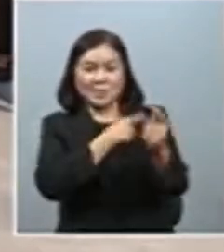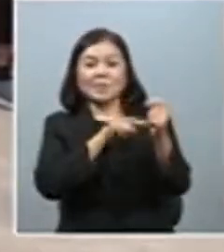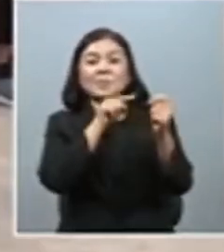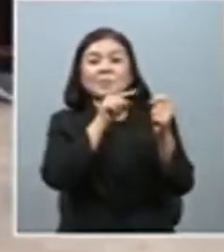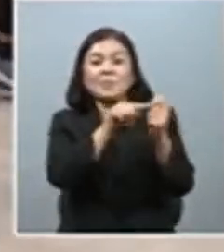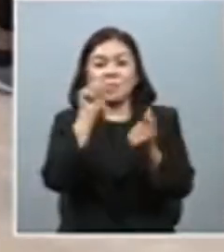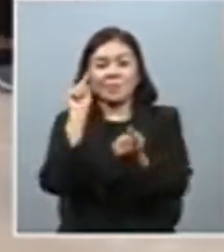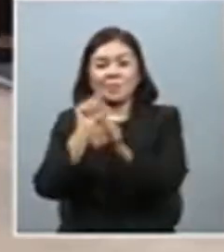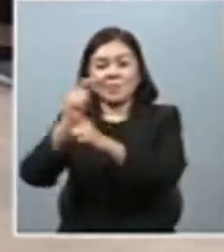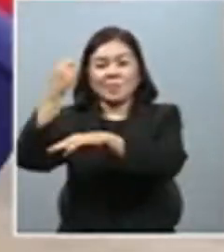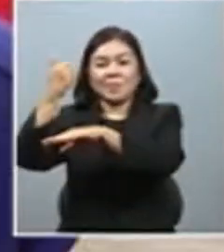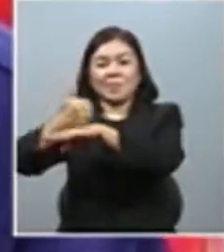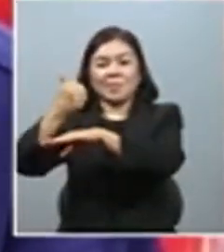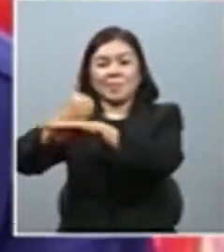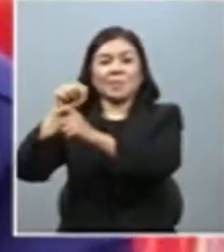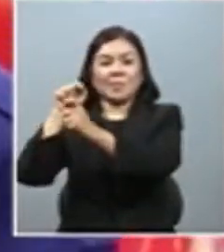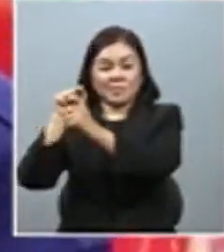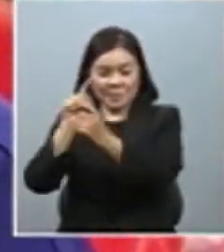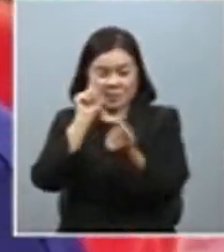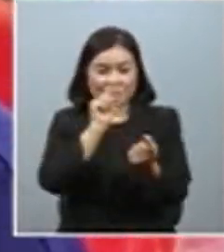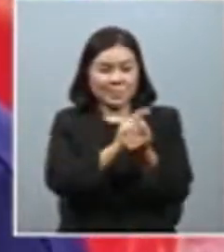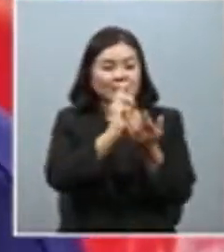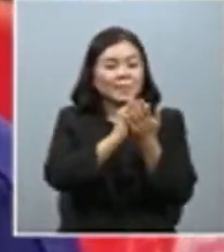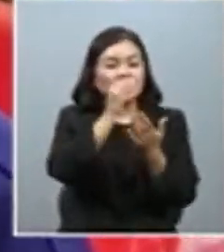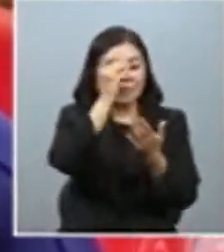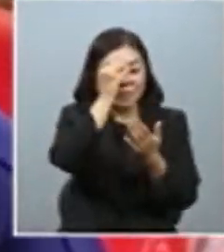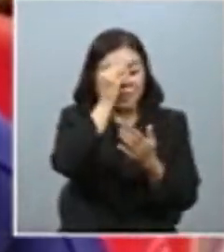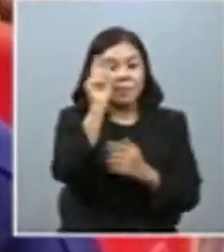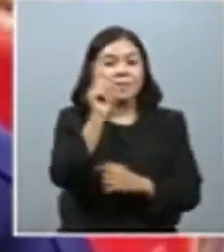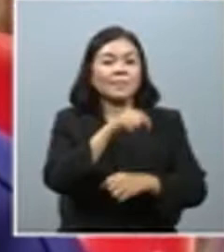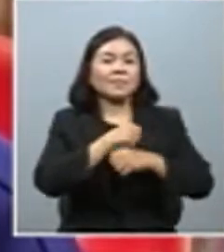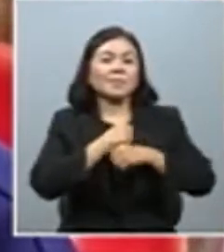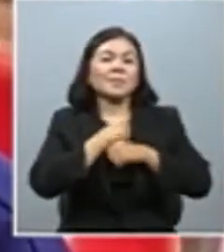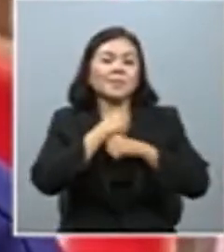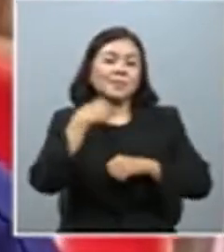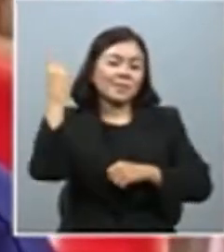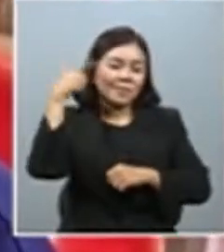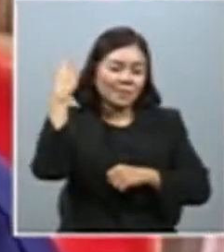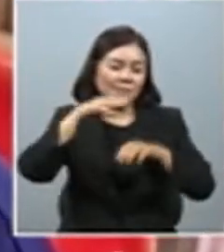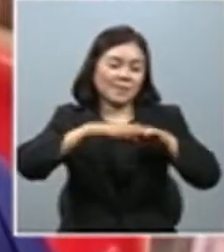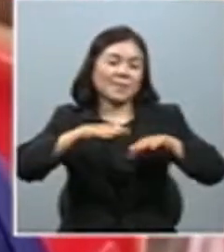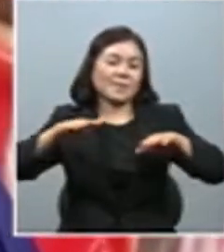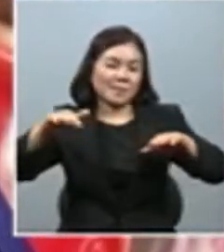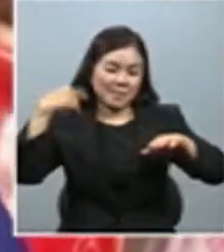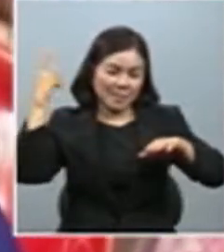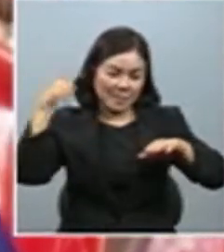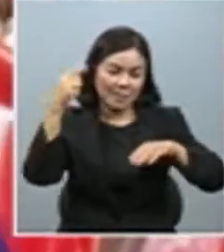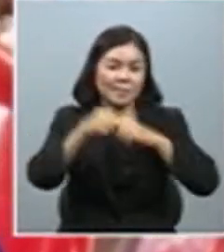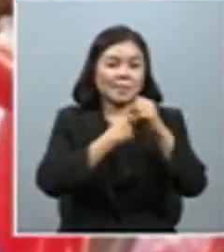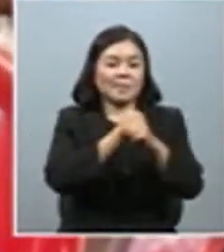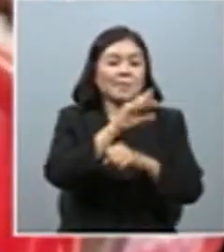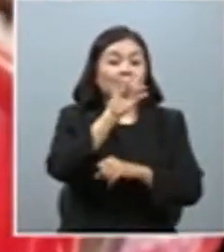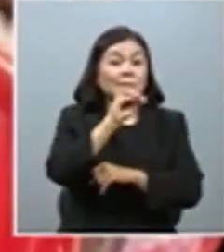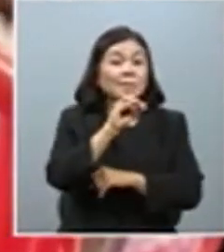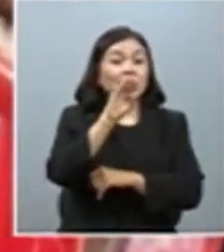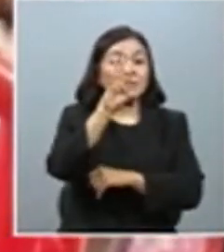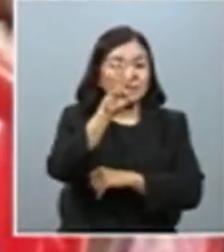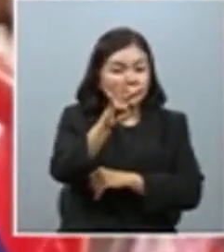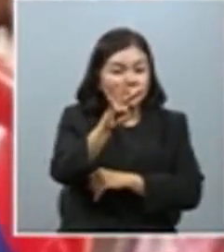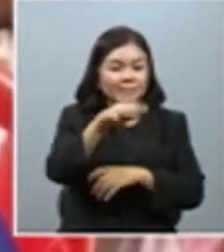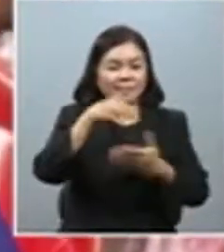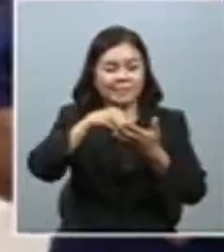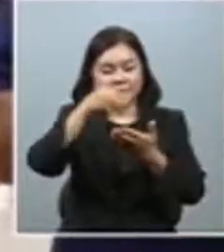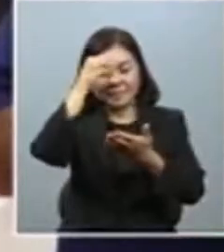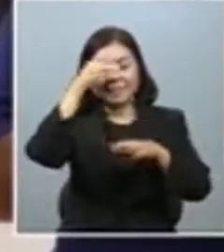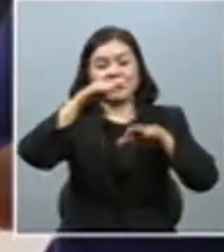เด้อค่ะนี่ไงคะเด็กหญิงทองดียังอ้อๆแค่84เท่านั้นเอง